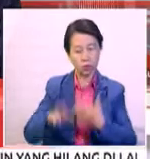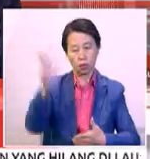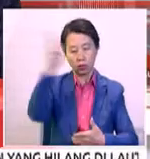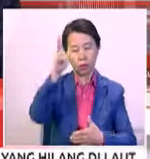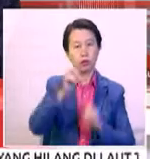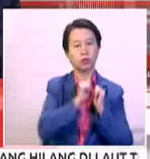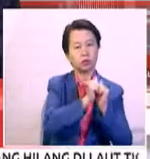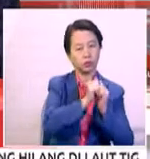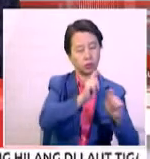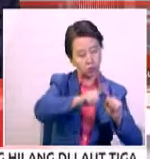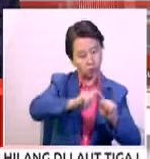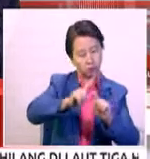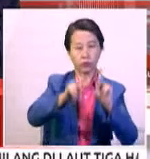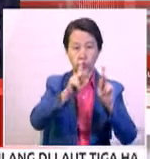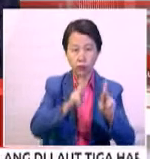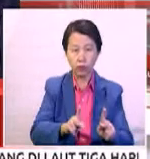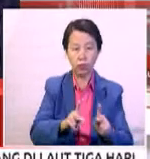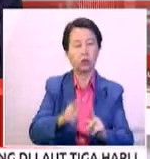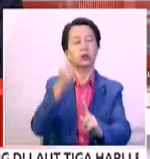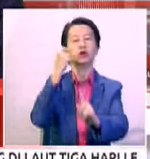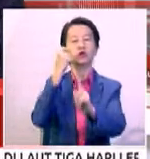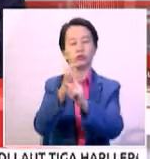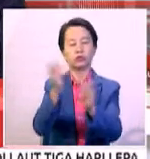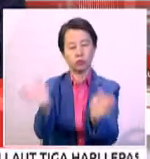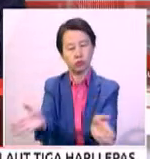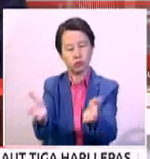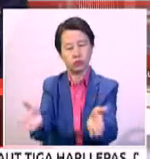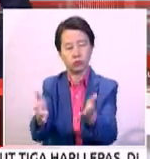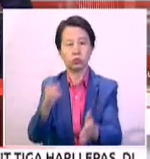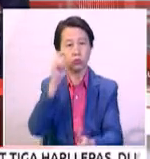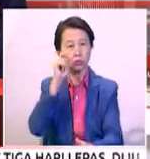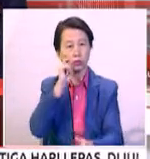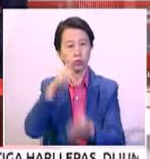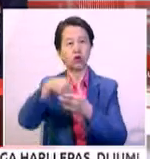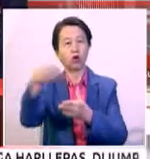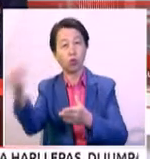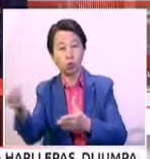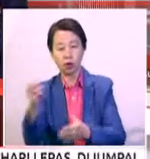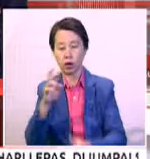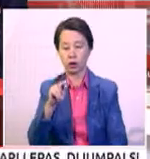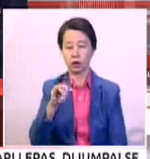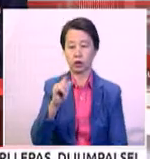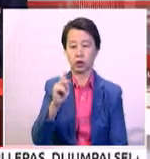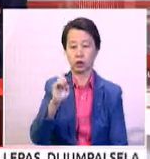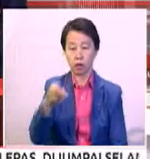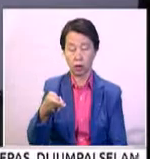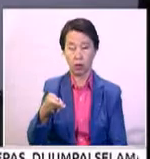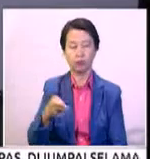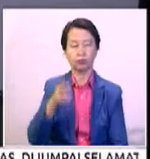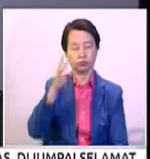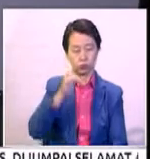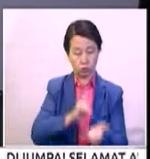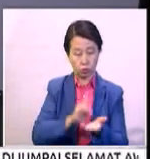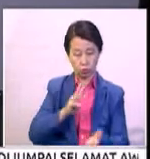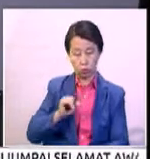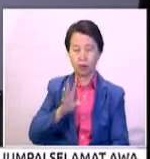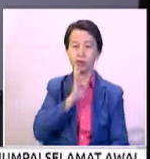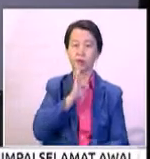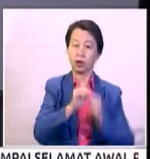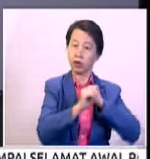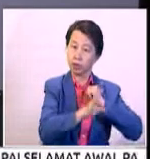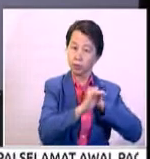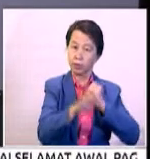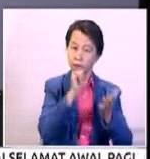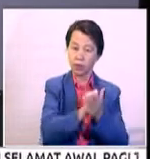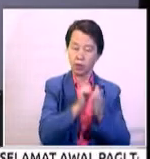kerajaan bersama pelbagai pihak itu bertujuan menggalakkan seks luar nikah. Datuk Seri Dr. Wan Azizah berkata kempen yang